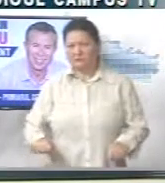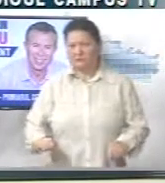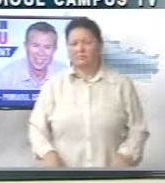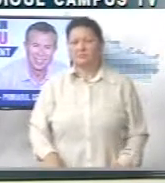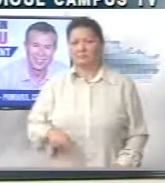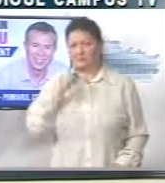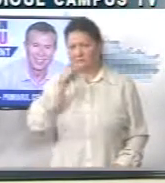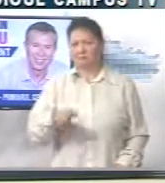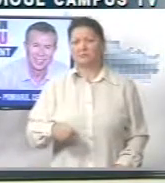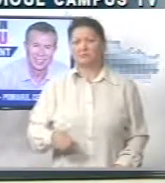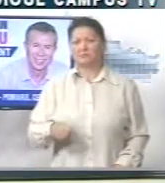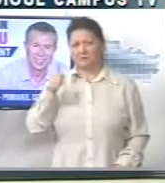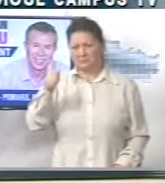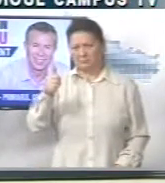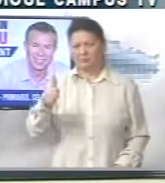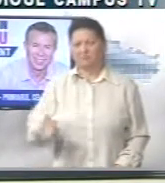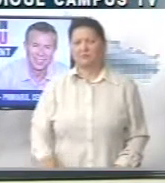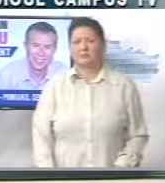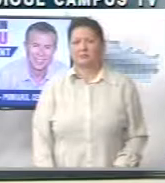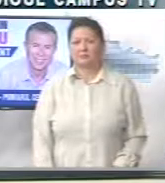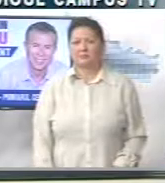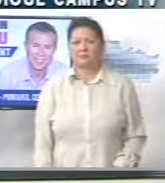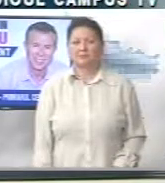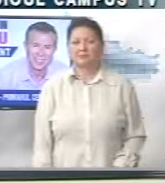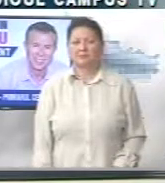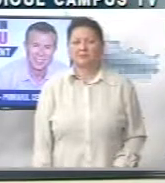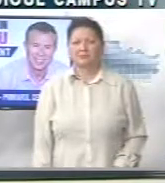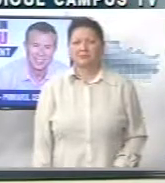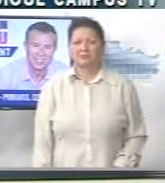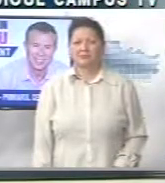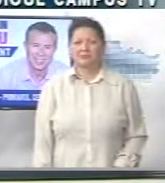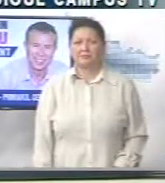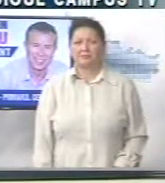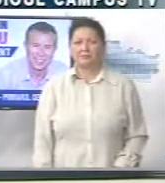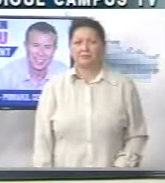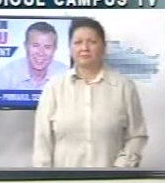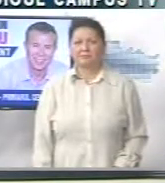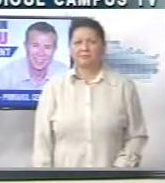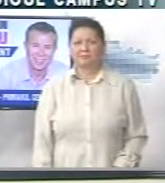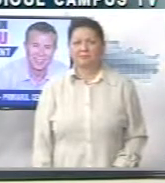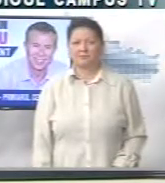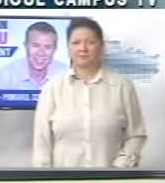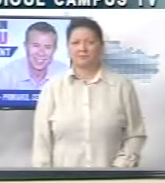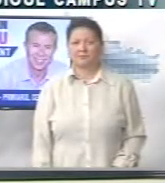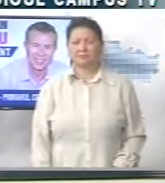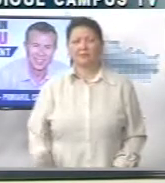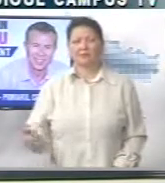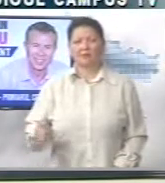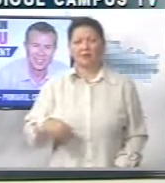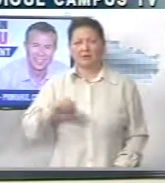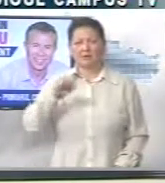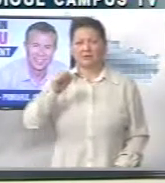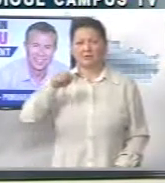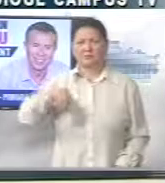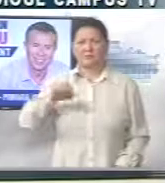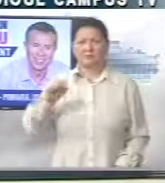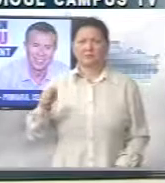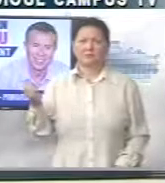aspect, domnule Ionescu, și venit din partea unui buzoian, al unui telespectator de-al